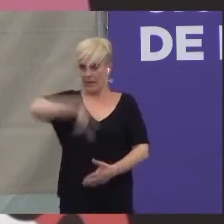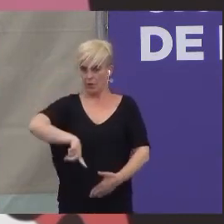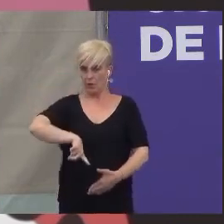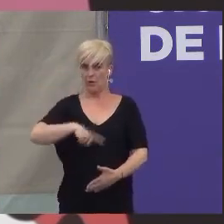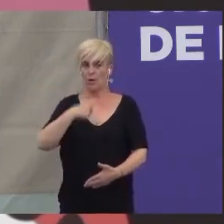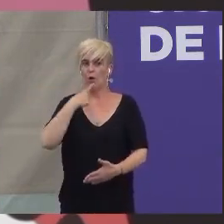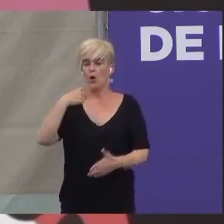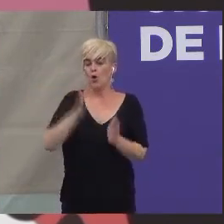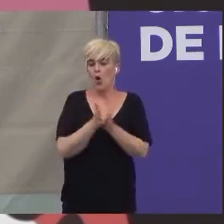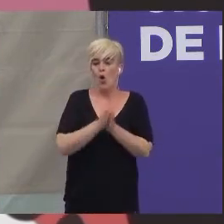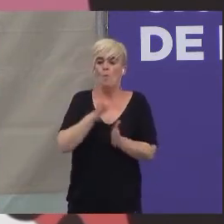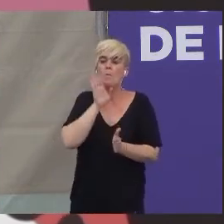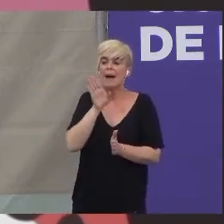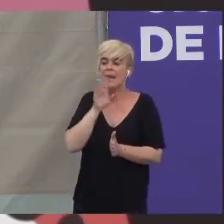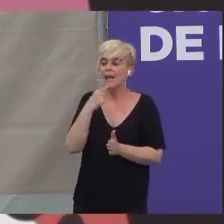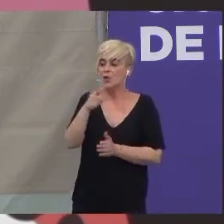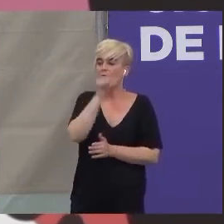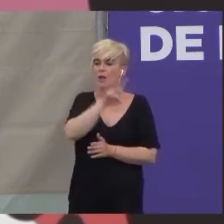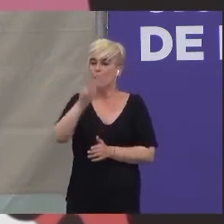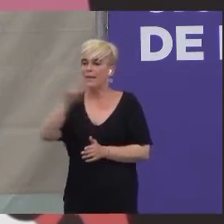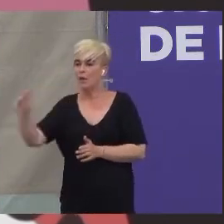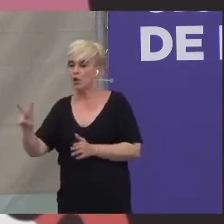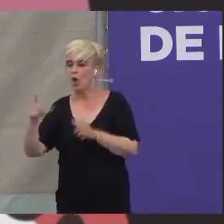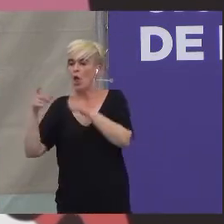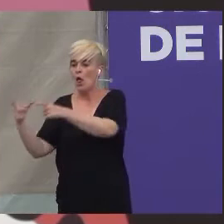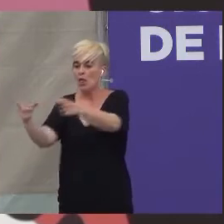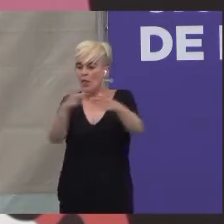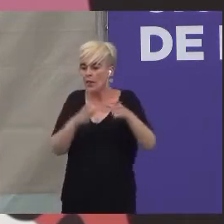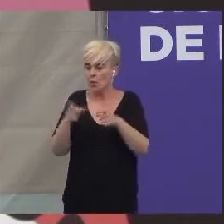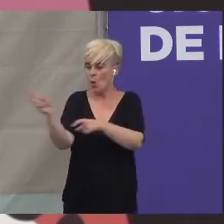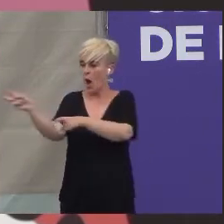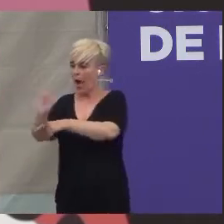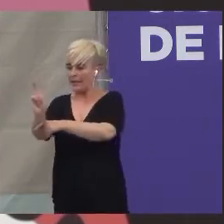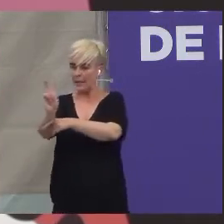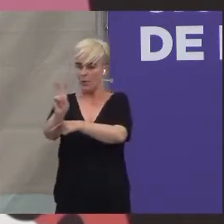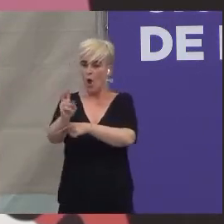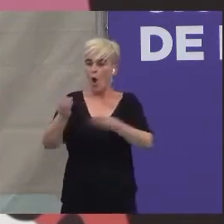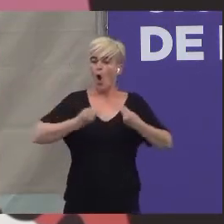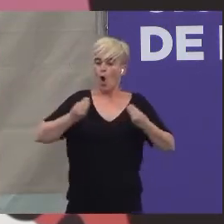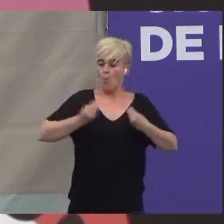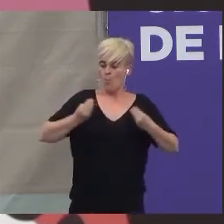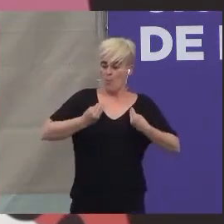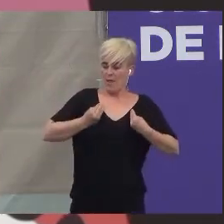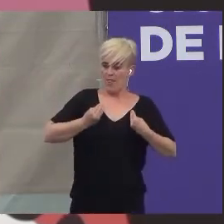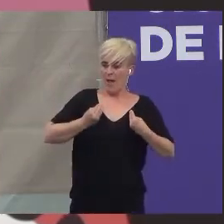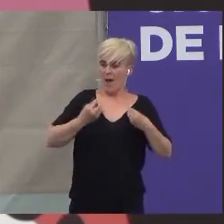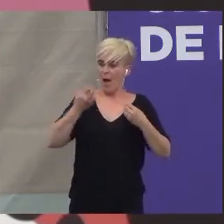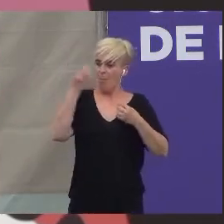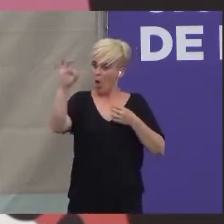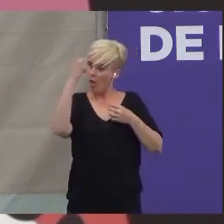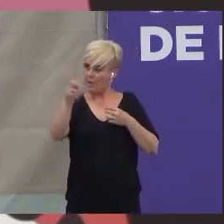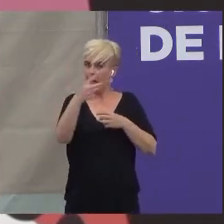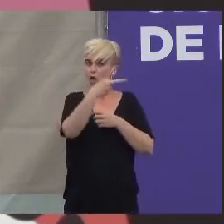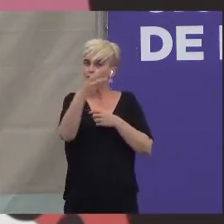tenim 122 cercles actius. Tenim vida podemita en més de 240 cercles.